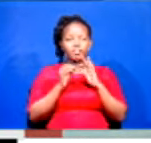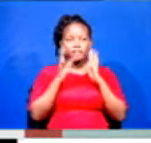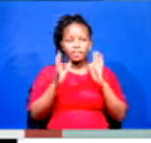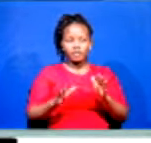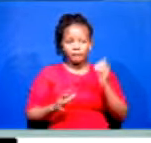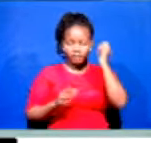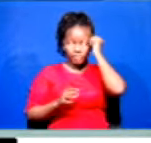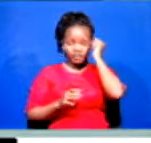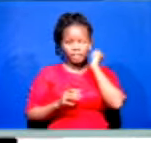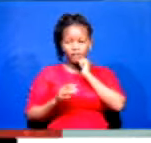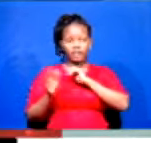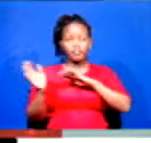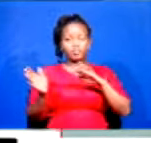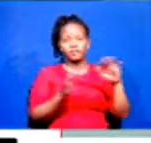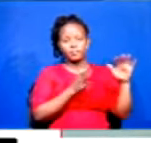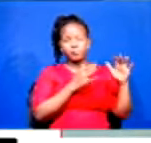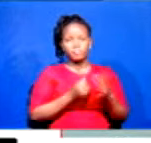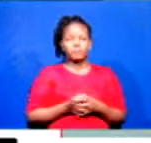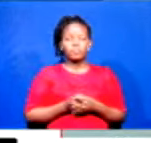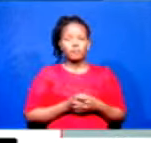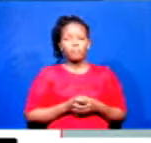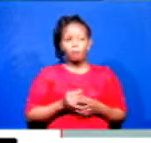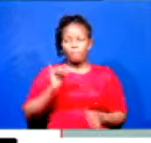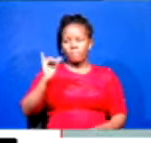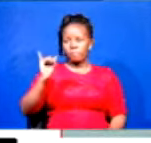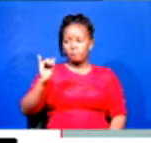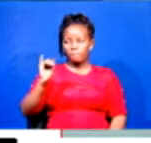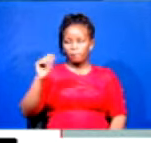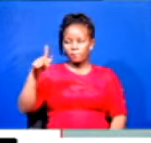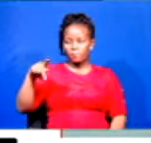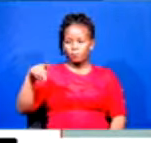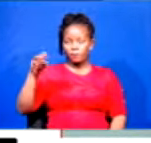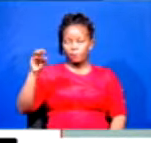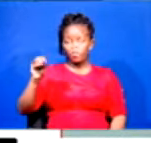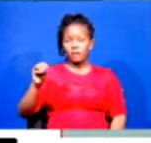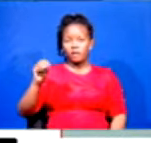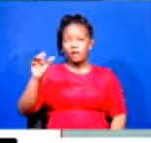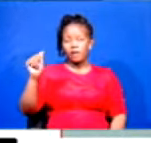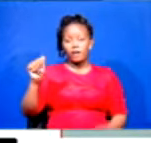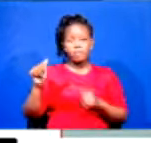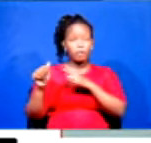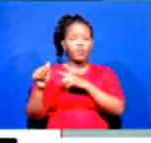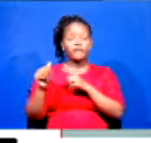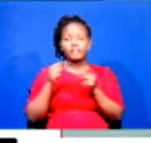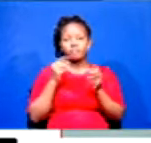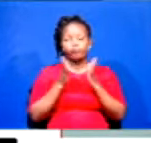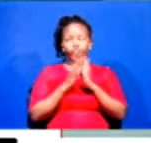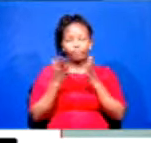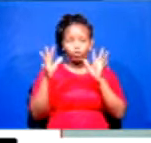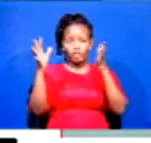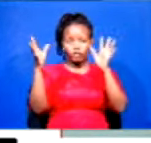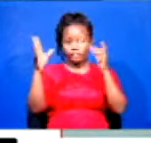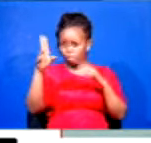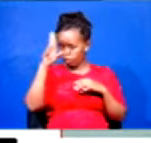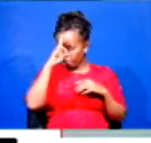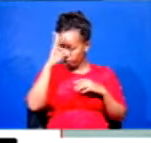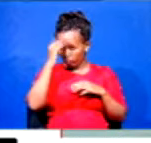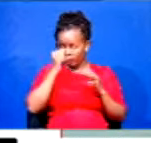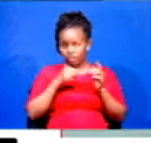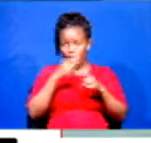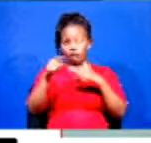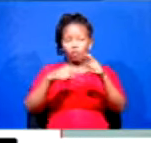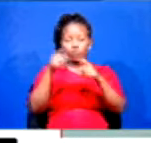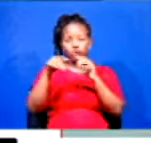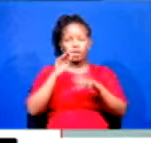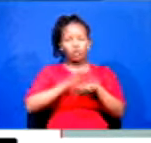taarifa nyingine ni kwamba halmashauri huru ya kutathmini utendakazi wa polisi IPOA imepongeza polisi kwa kutekeleza ipasavyo majukumu